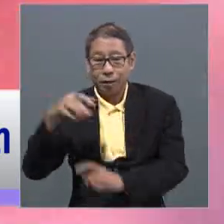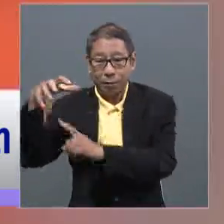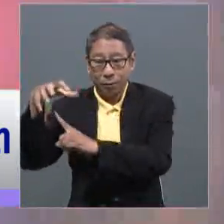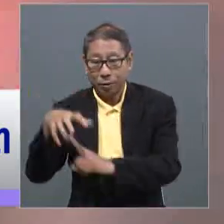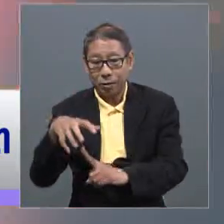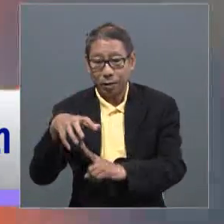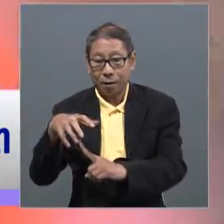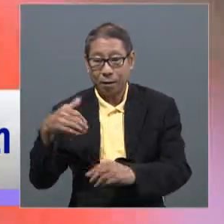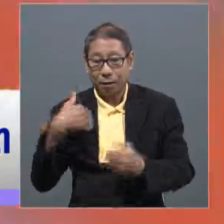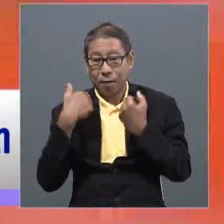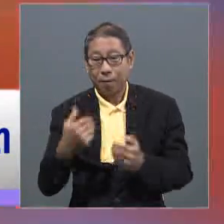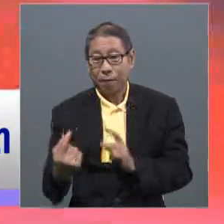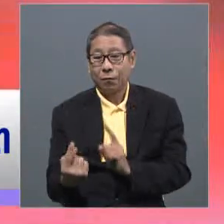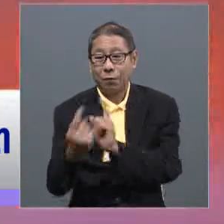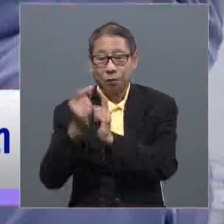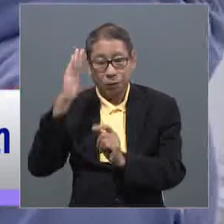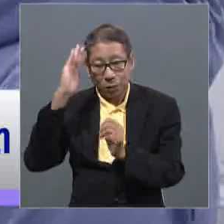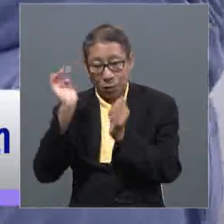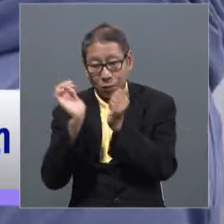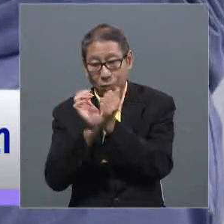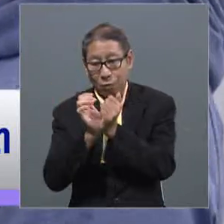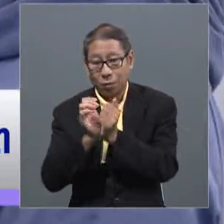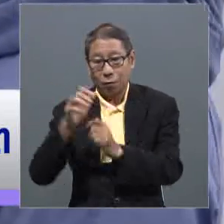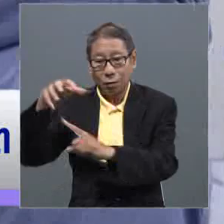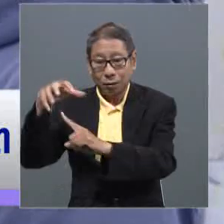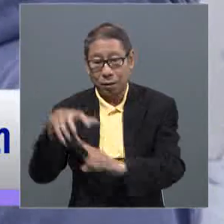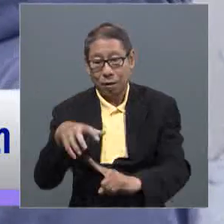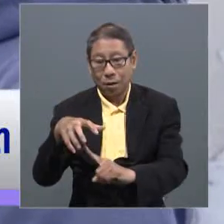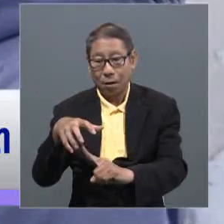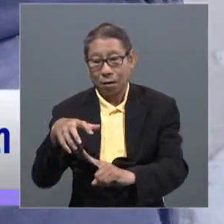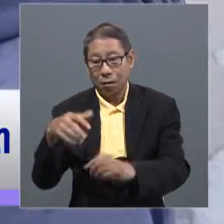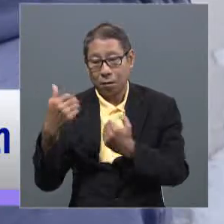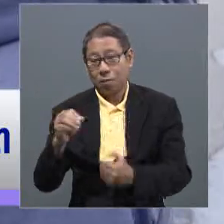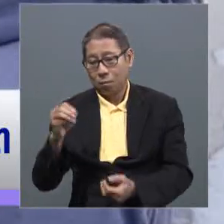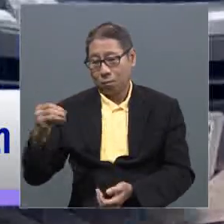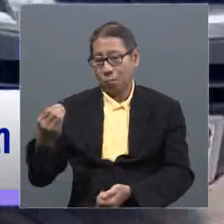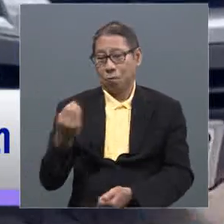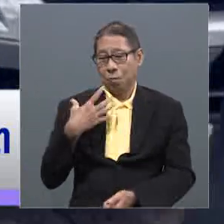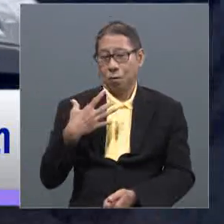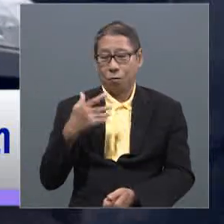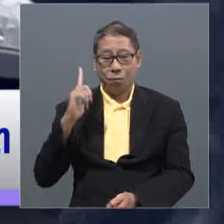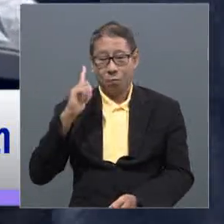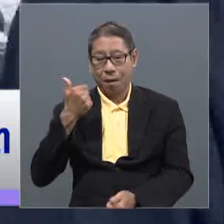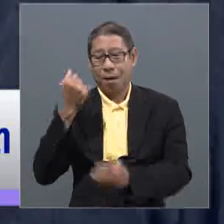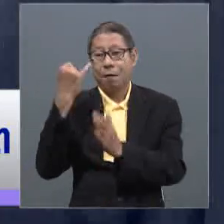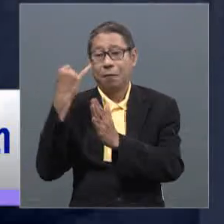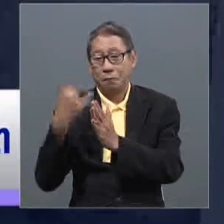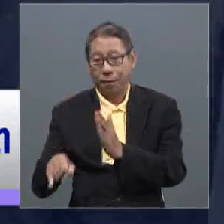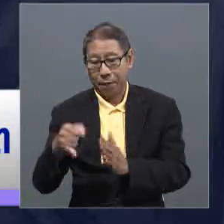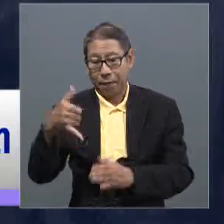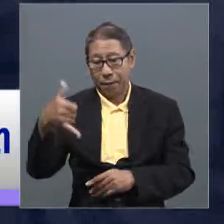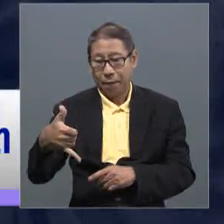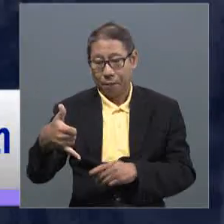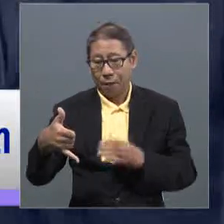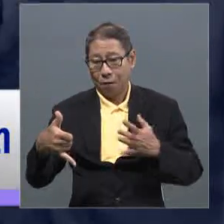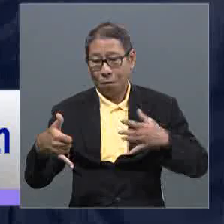แต่ทีนี้พอไปพบตำรวจท้องที่ตำรวจเมืองพัทยาเจ้าของคดีเนี่ยกลับมาบอกว่าแม่เานี่แหละเป็นฝ่ายผิดเขาบอกฟัง